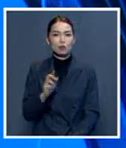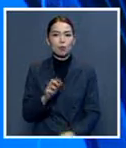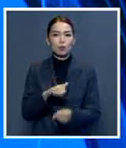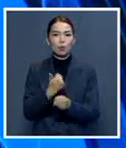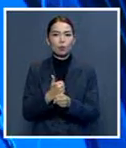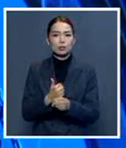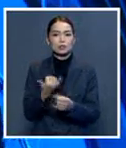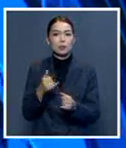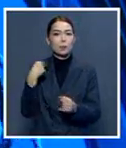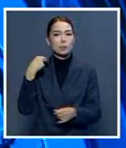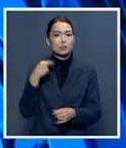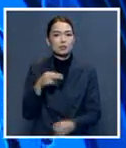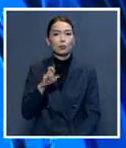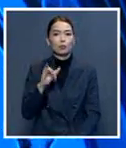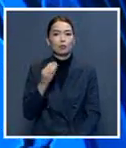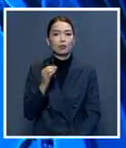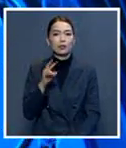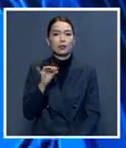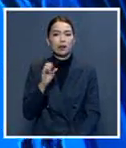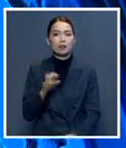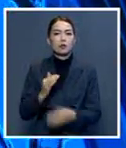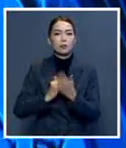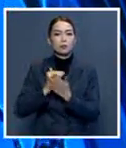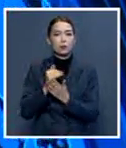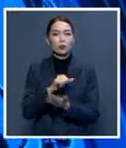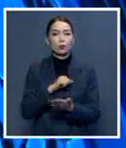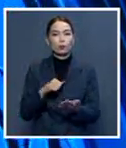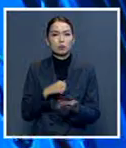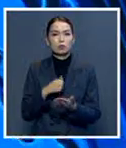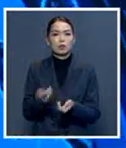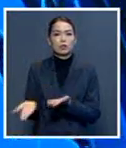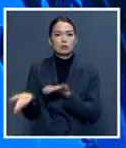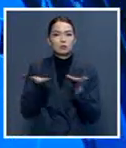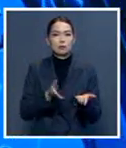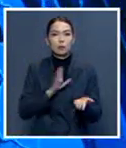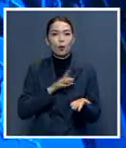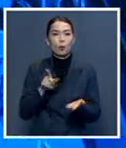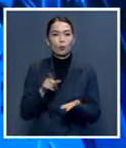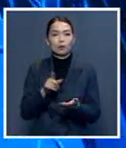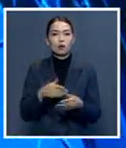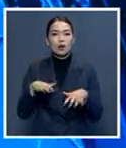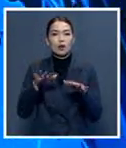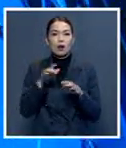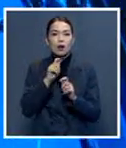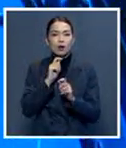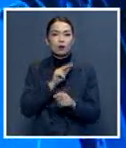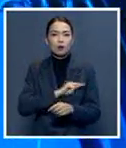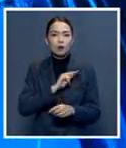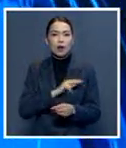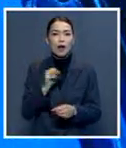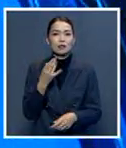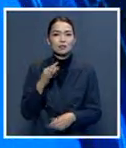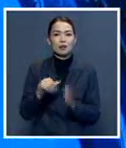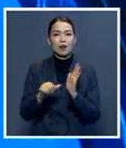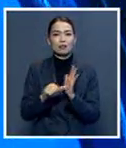ел президенті Абделазиз Бутефликаны биліктен өз еркімен кетуге шақырды. Оның үкіметіне қарсы наразылық акциялары 6-шы